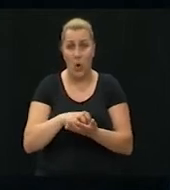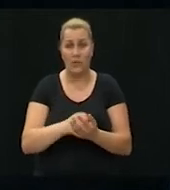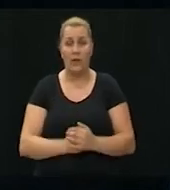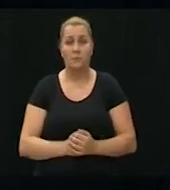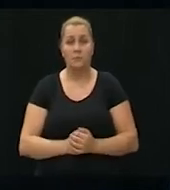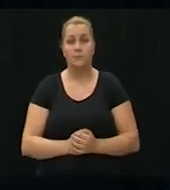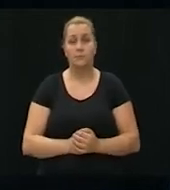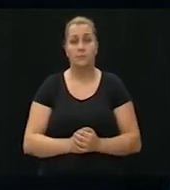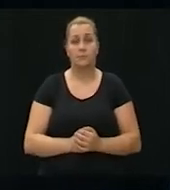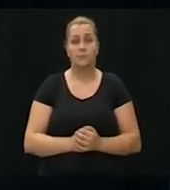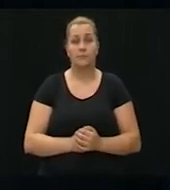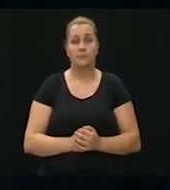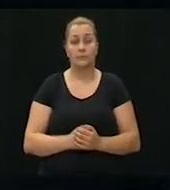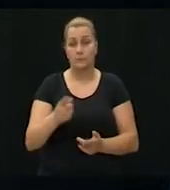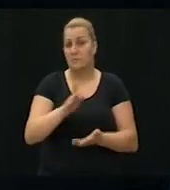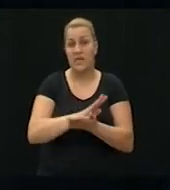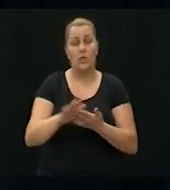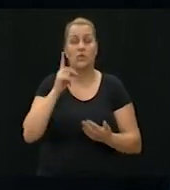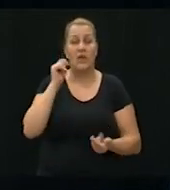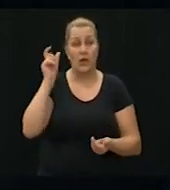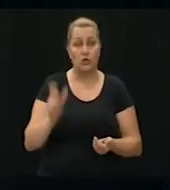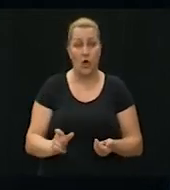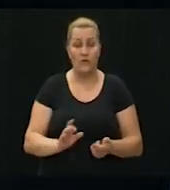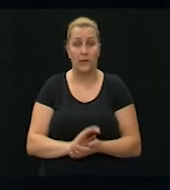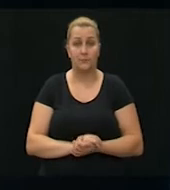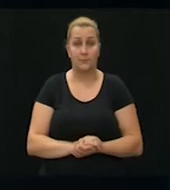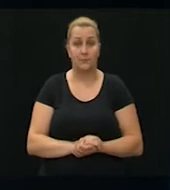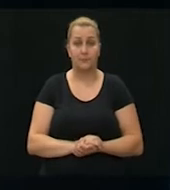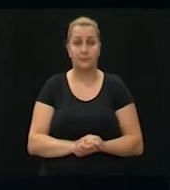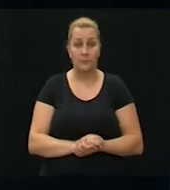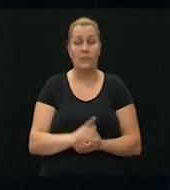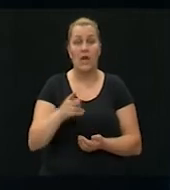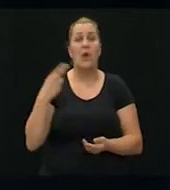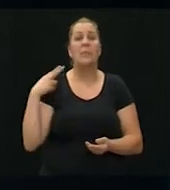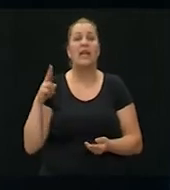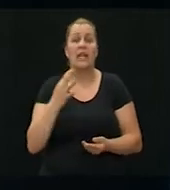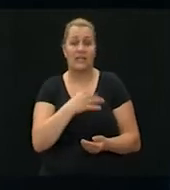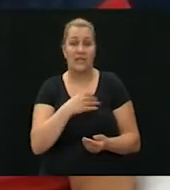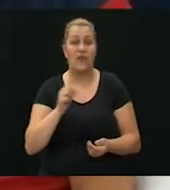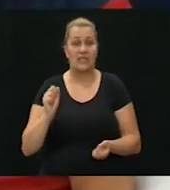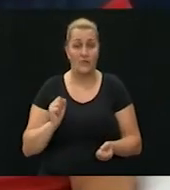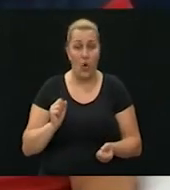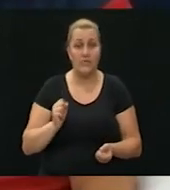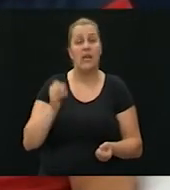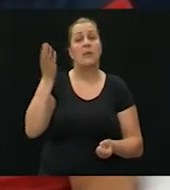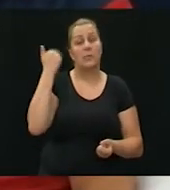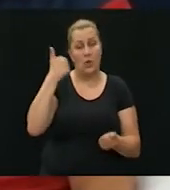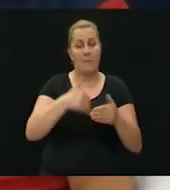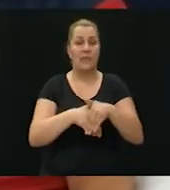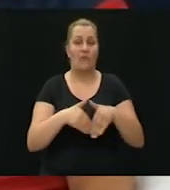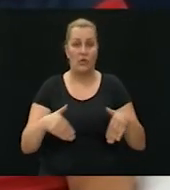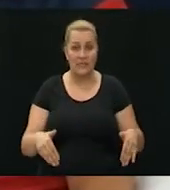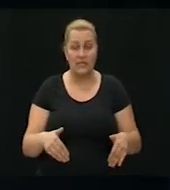sasvim normalan i jednostavan čovjek. Da, brigadir Hrvatske vojske. Brigadir Hrvatske vojske. Također ali, bio na prvoj crti ovdje ali, u emisiji.